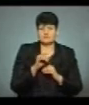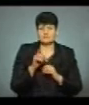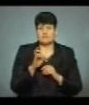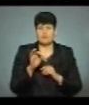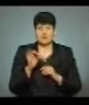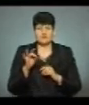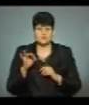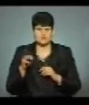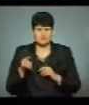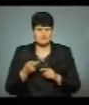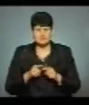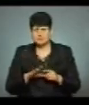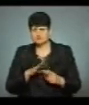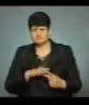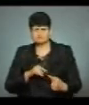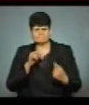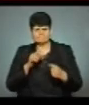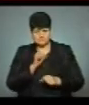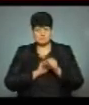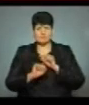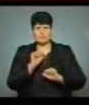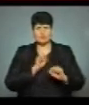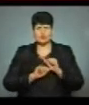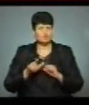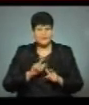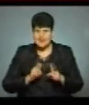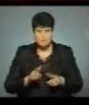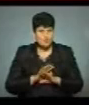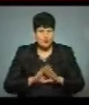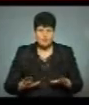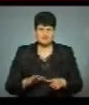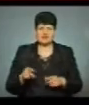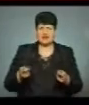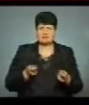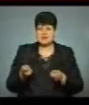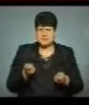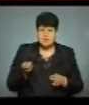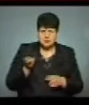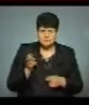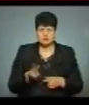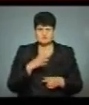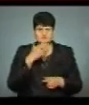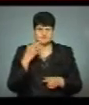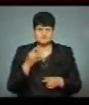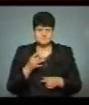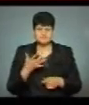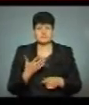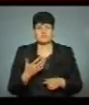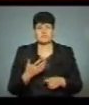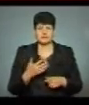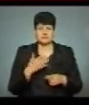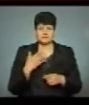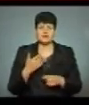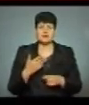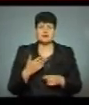це отримало великий спротив. Так, ну ми бачили, що люди не погоджуються, в адміністрацію приходили не одного